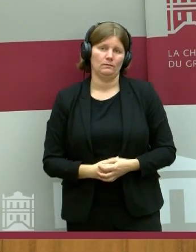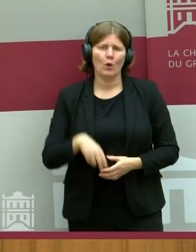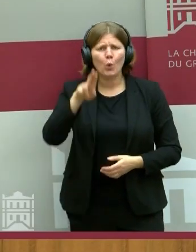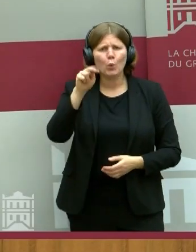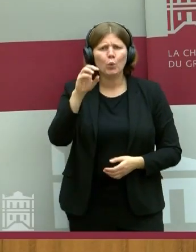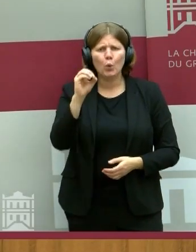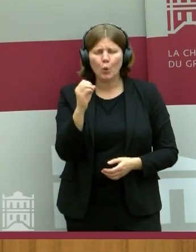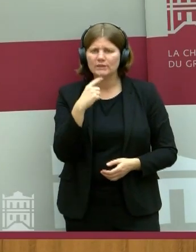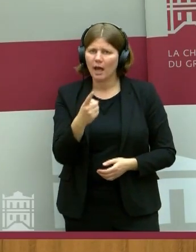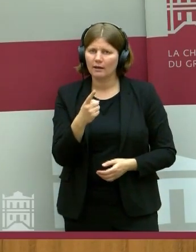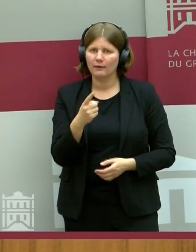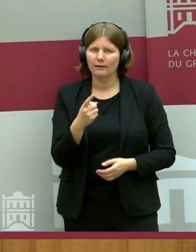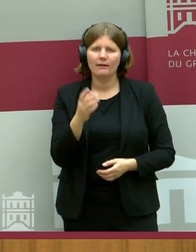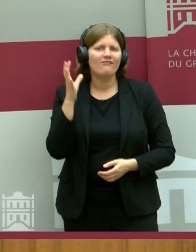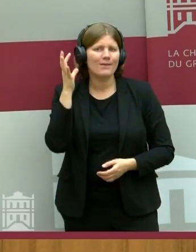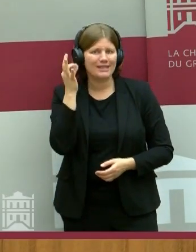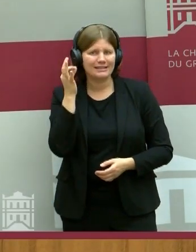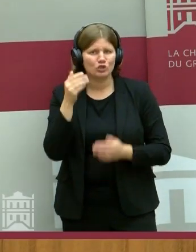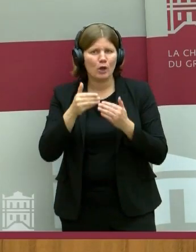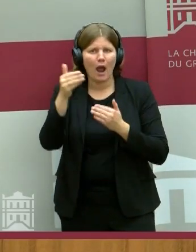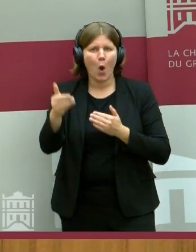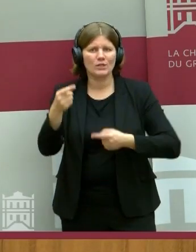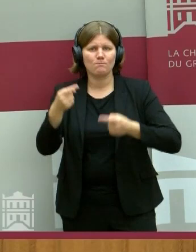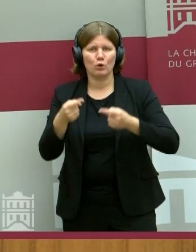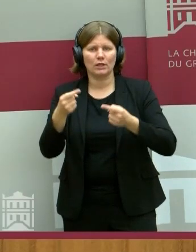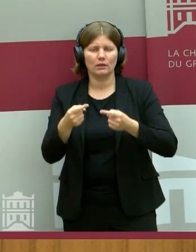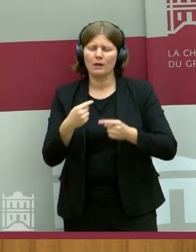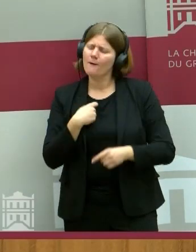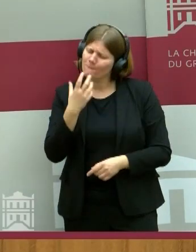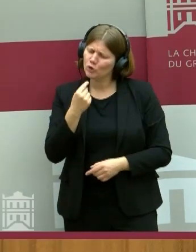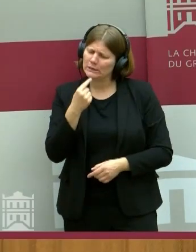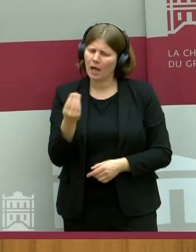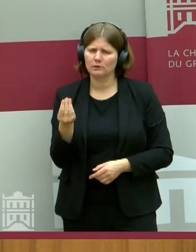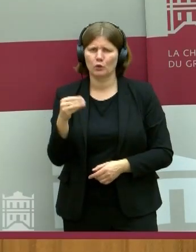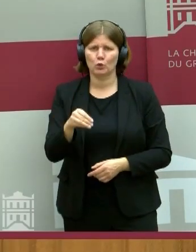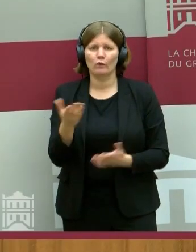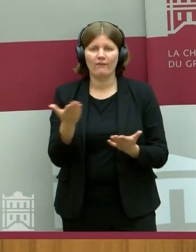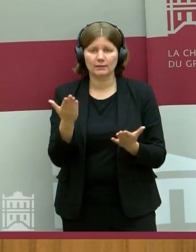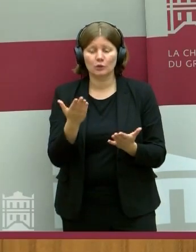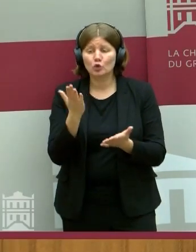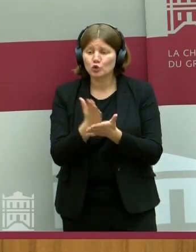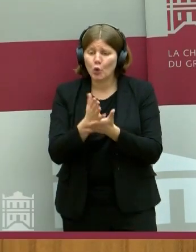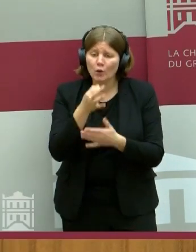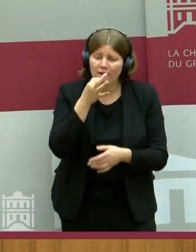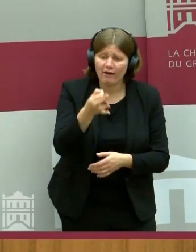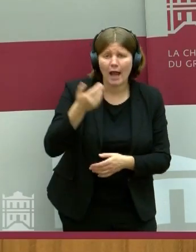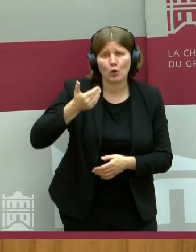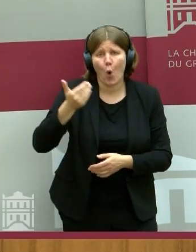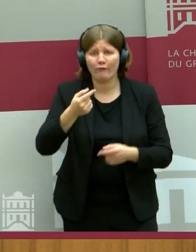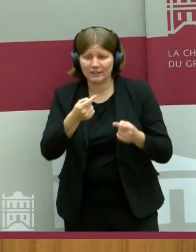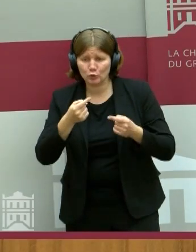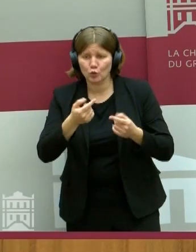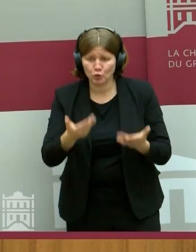von feministischer Bäusepolitik, ich will nicht etwas sagen. Wir hätten nicht gefragt, weil das ist aber immer an der Diskussion der Diplomaten,